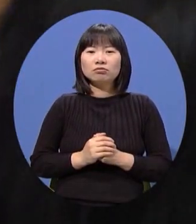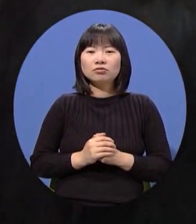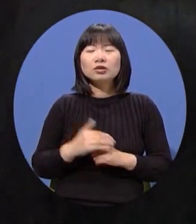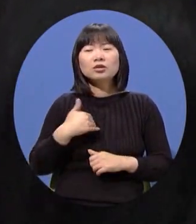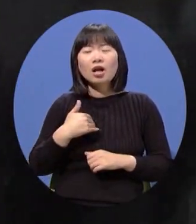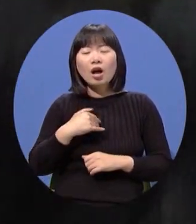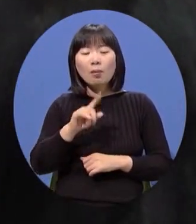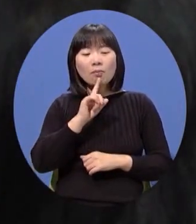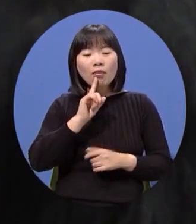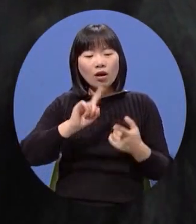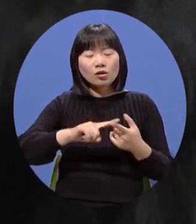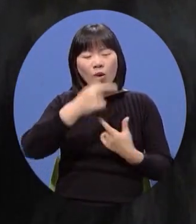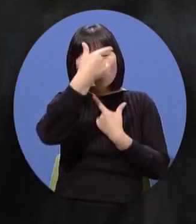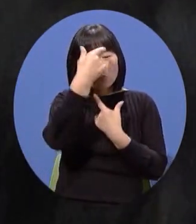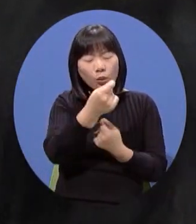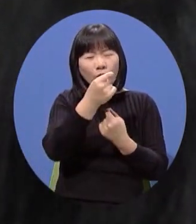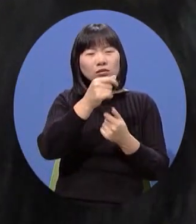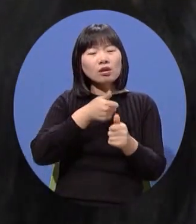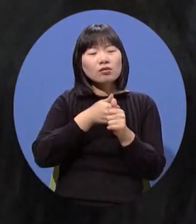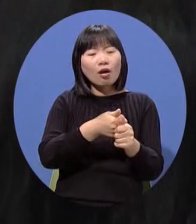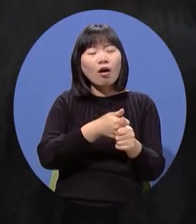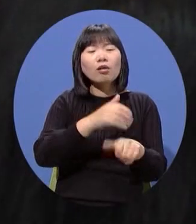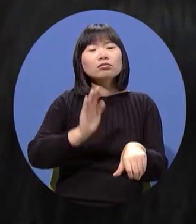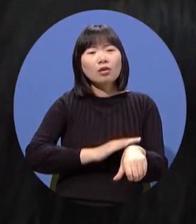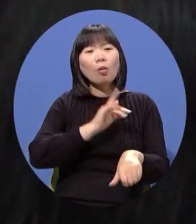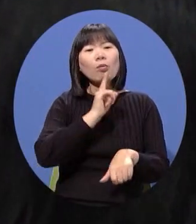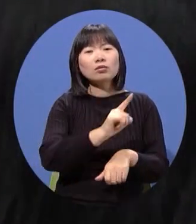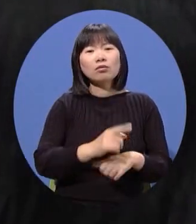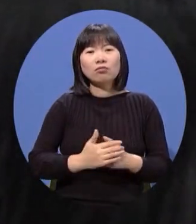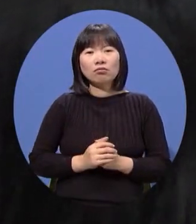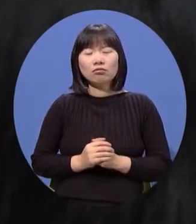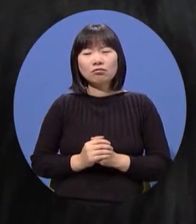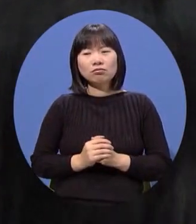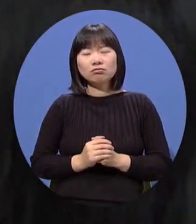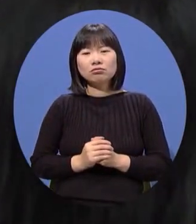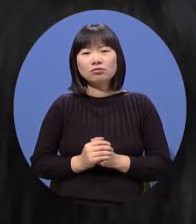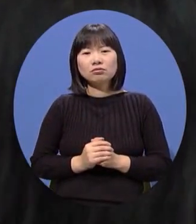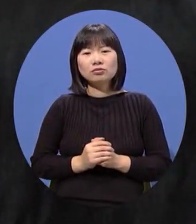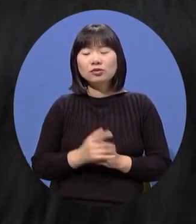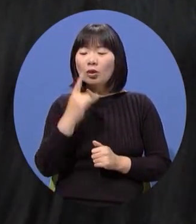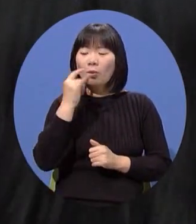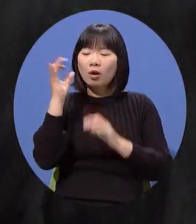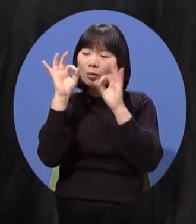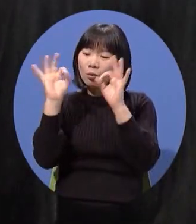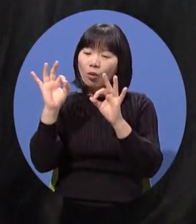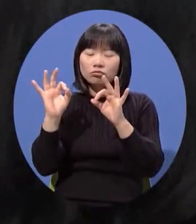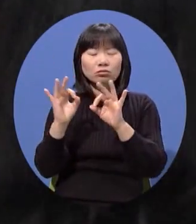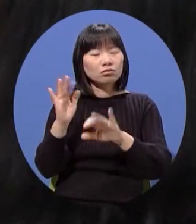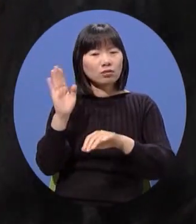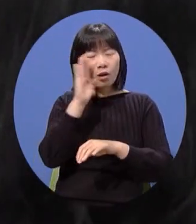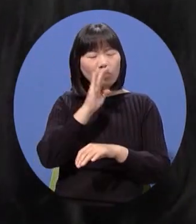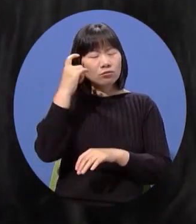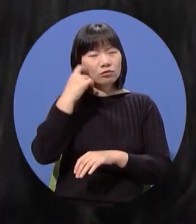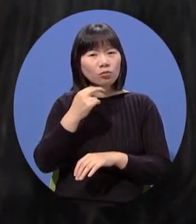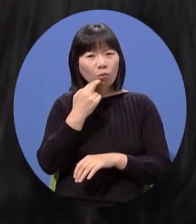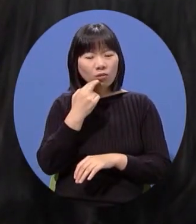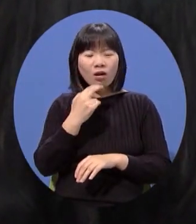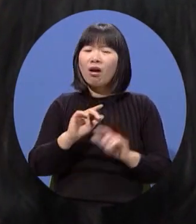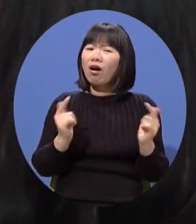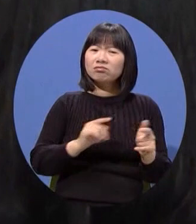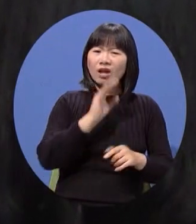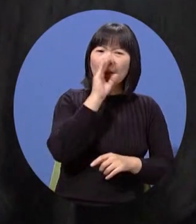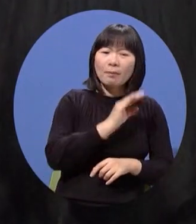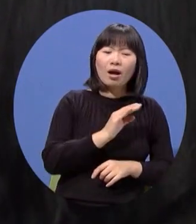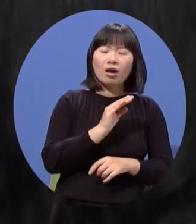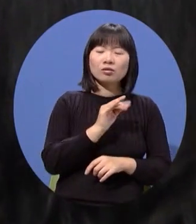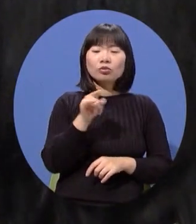내가 말하는 걸 똑같이 따라하면 나쁜 거잖아. 엄마는 그렇게 나쁜 거 같진 않은데. 아니, 나빠.